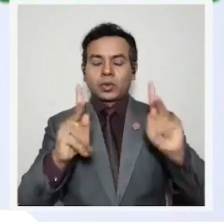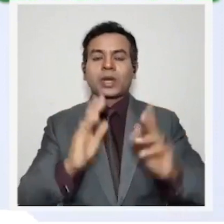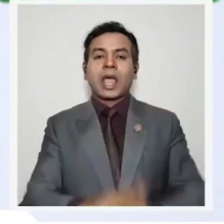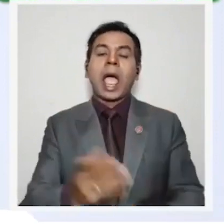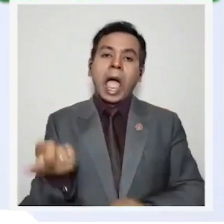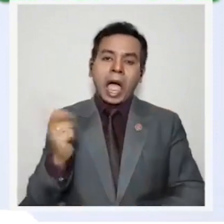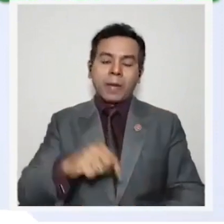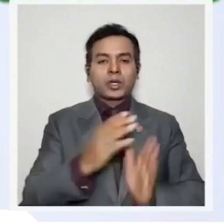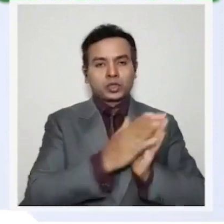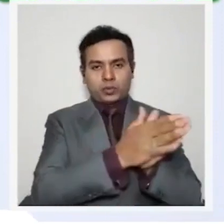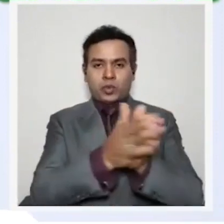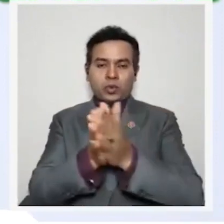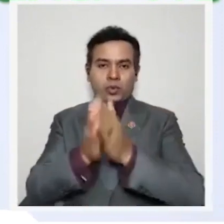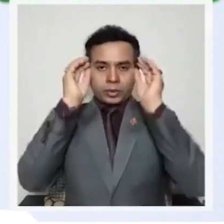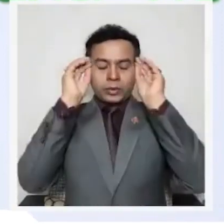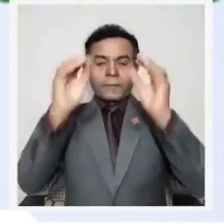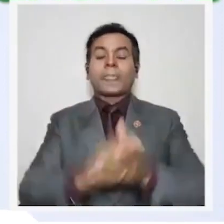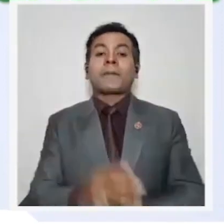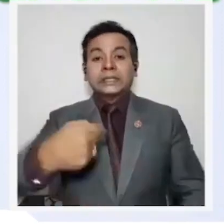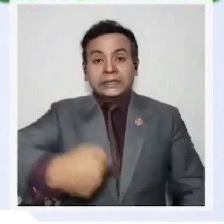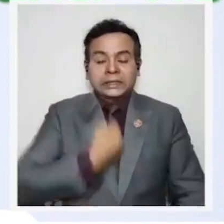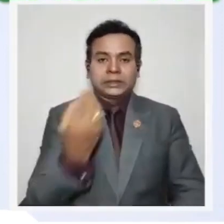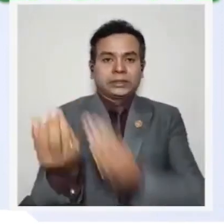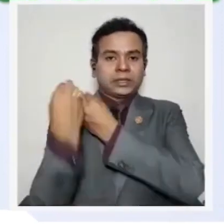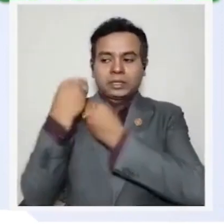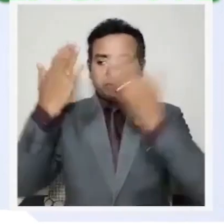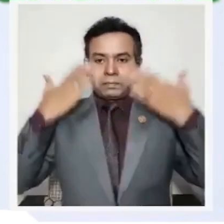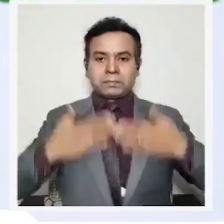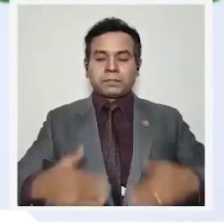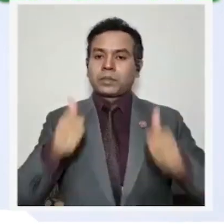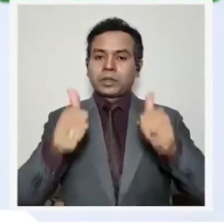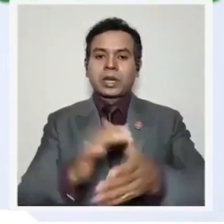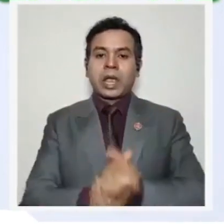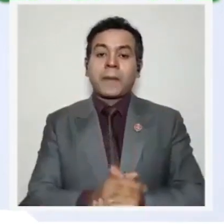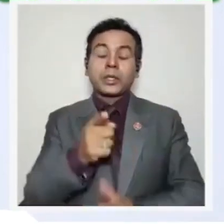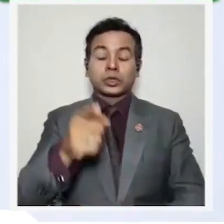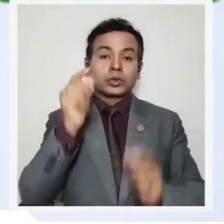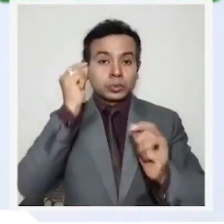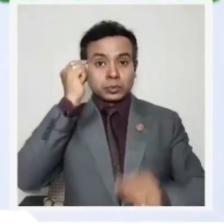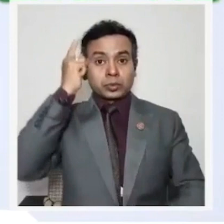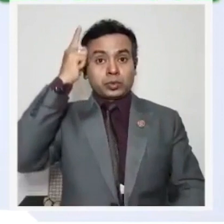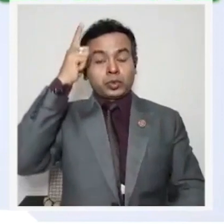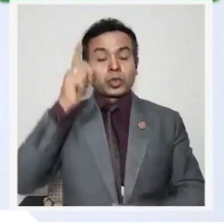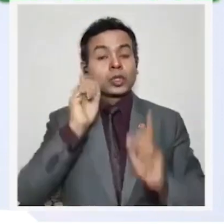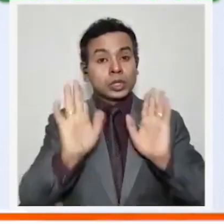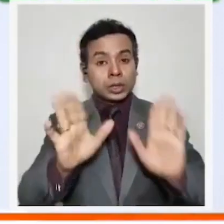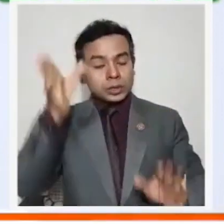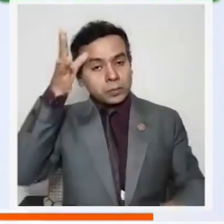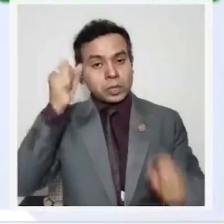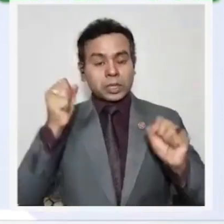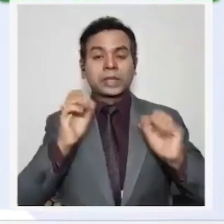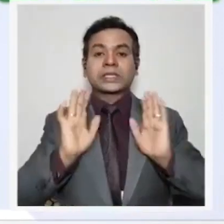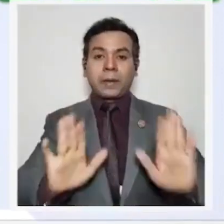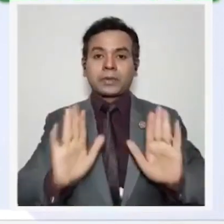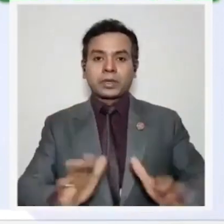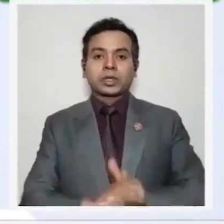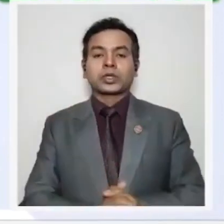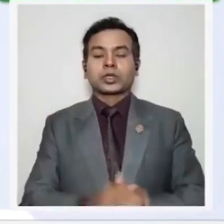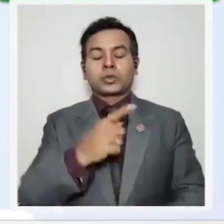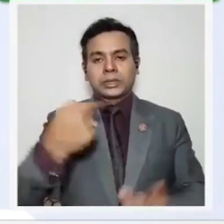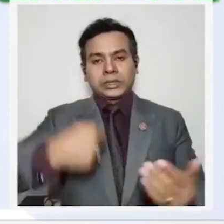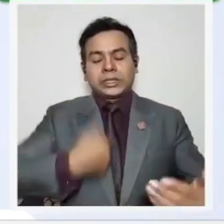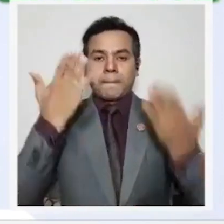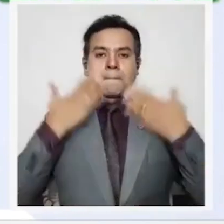27 মে 2020। এই ছিল আমাদের তথ্য। শেষ করব, যাবার আগে আবারও বলবো, আপনার সুরক্ষা আপনার